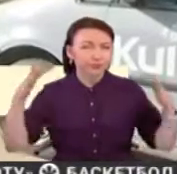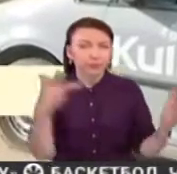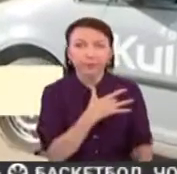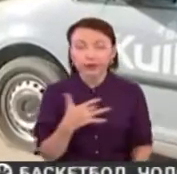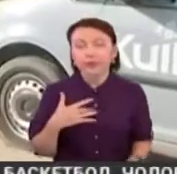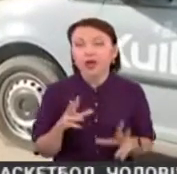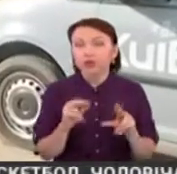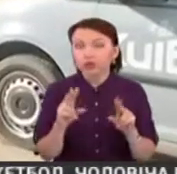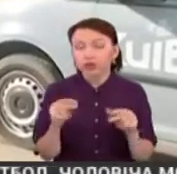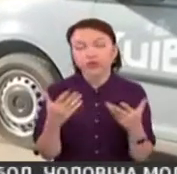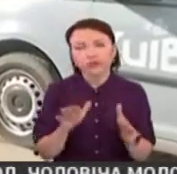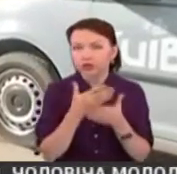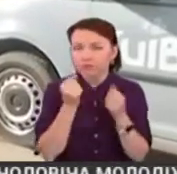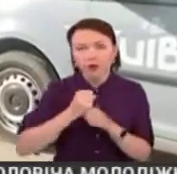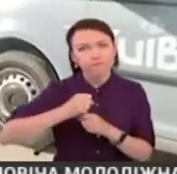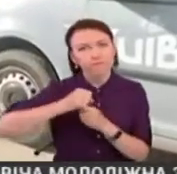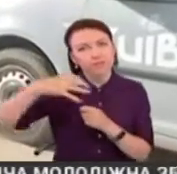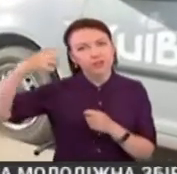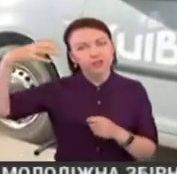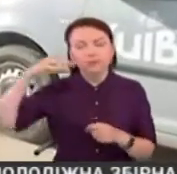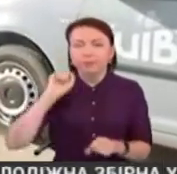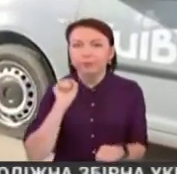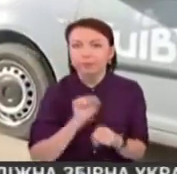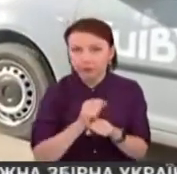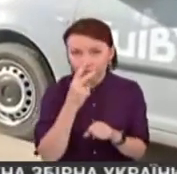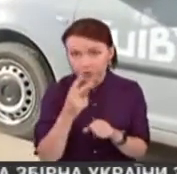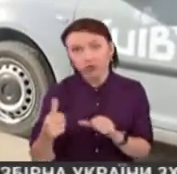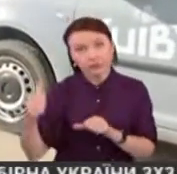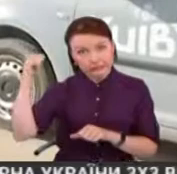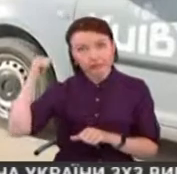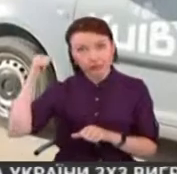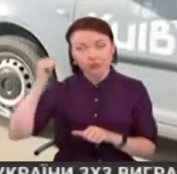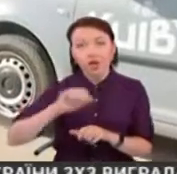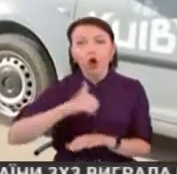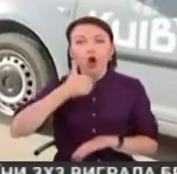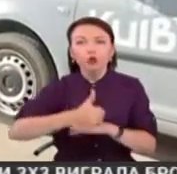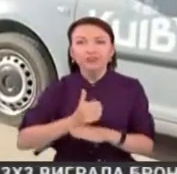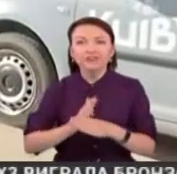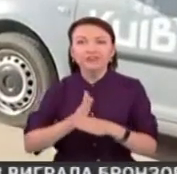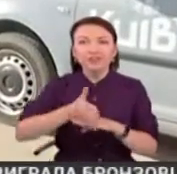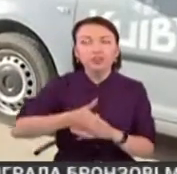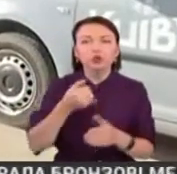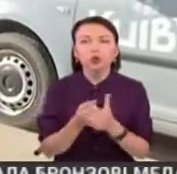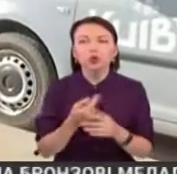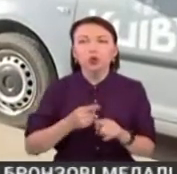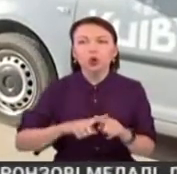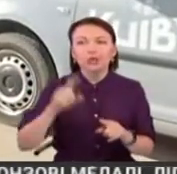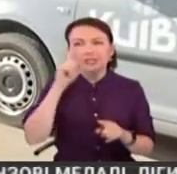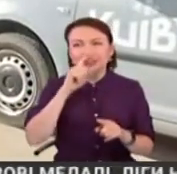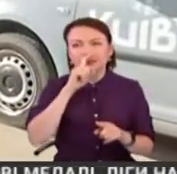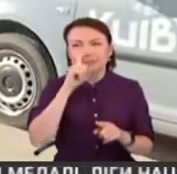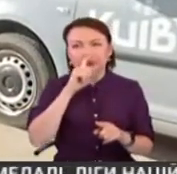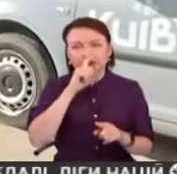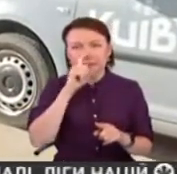На щастя, вже немає тих викидів, все припинено. Як бачите, поза моєю спиною головний в'їзд до цього сміттєзвалища, який був